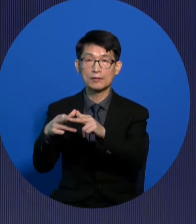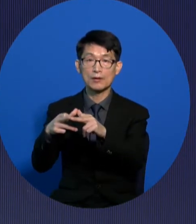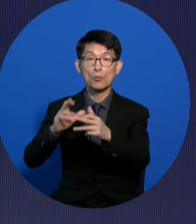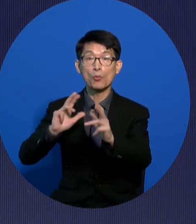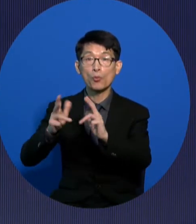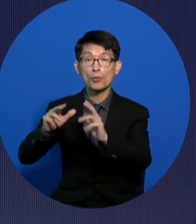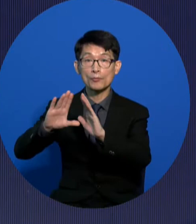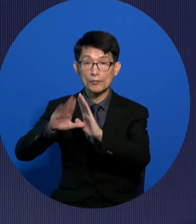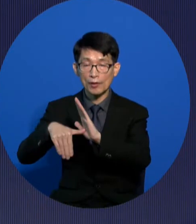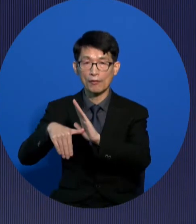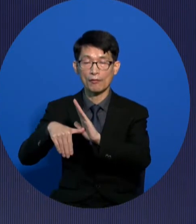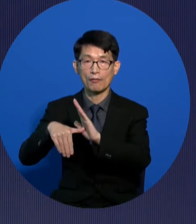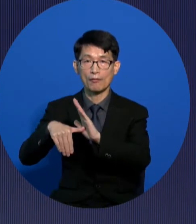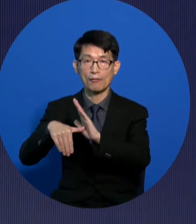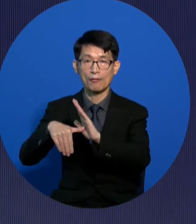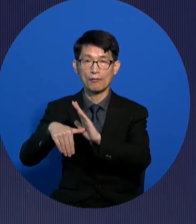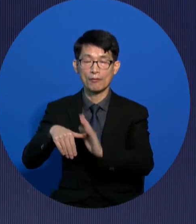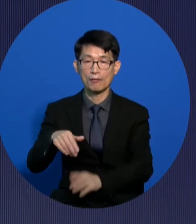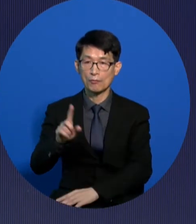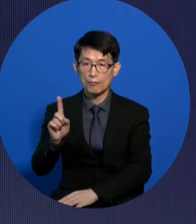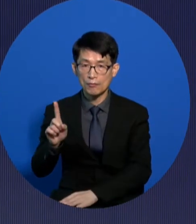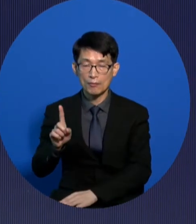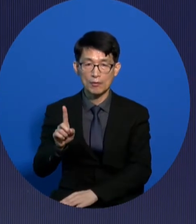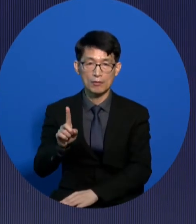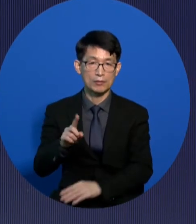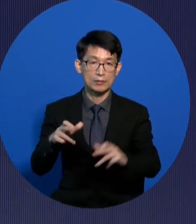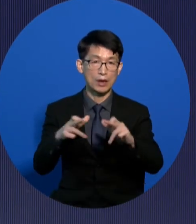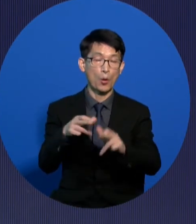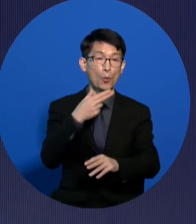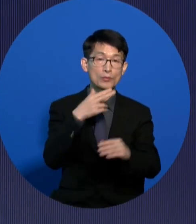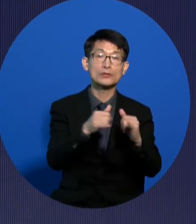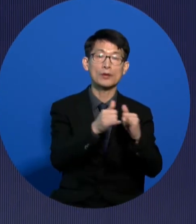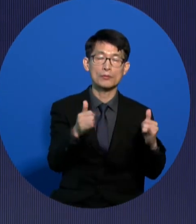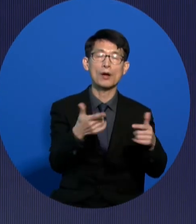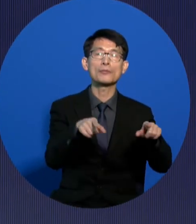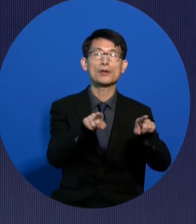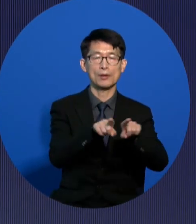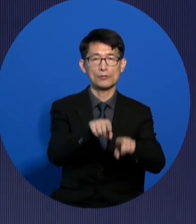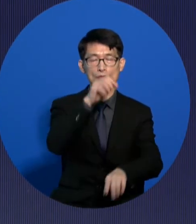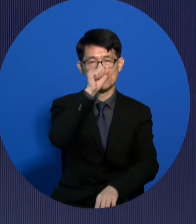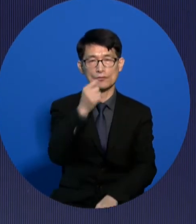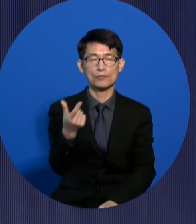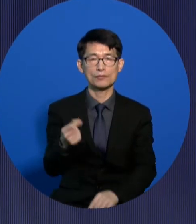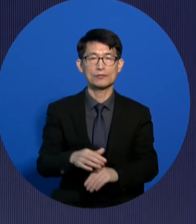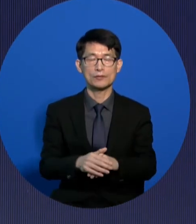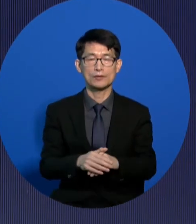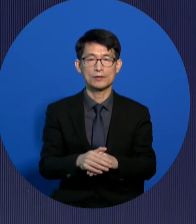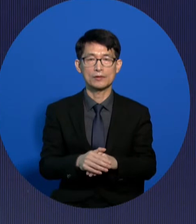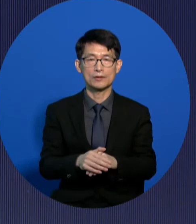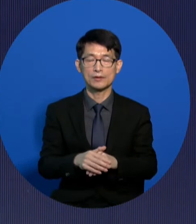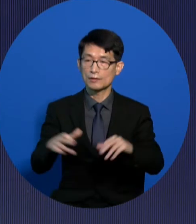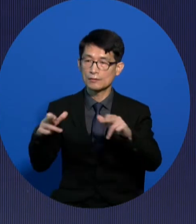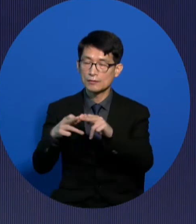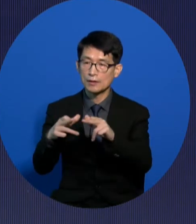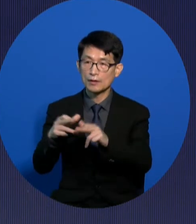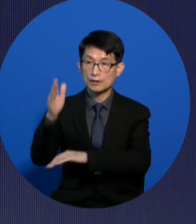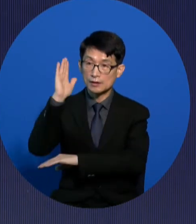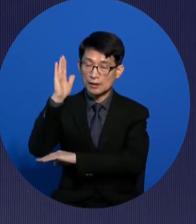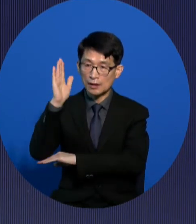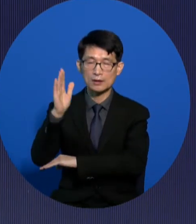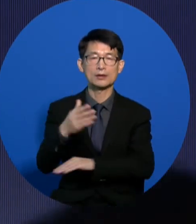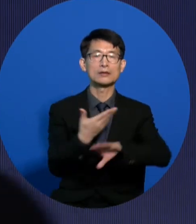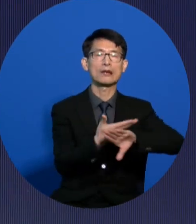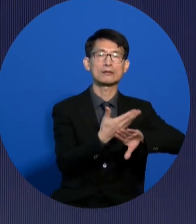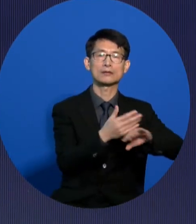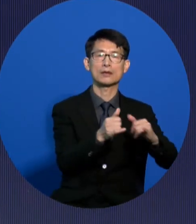장애인이 비장애인의 벽을 막아서는 안 된다고 생각합니다. 그들의 얘기, 그들이 우리에게 할 수 있는 얘기를 들어봐야 된다고 생각합니다.